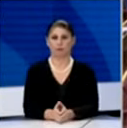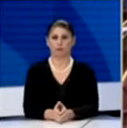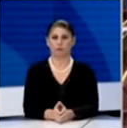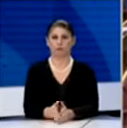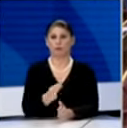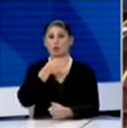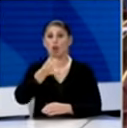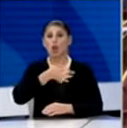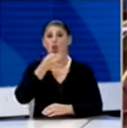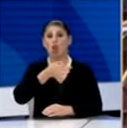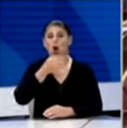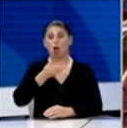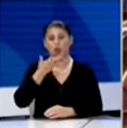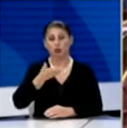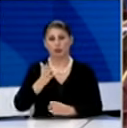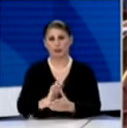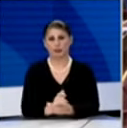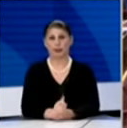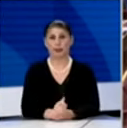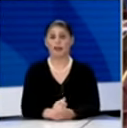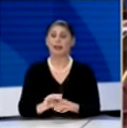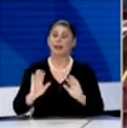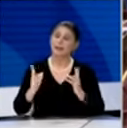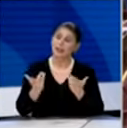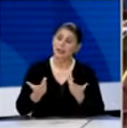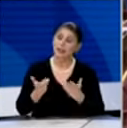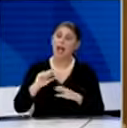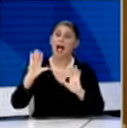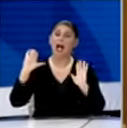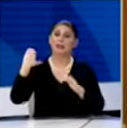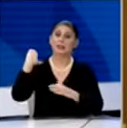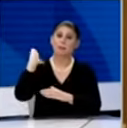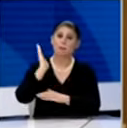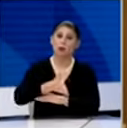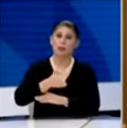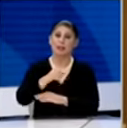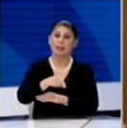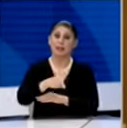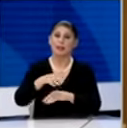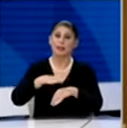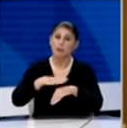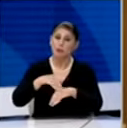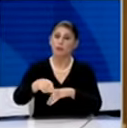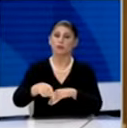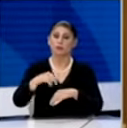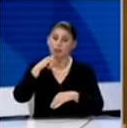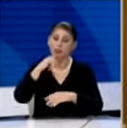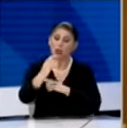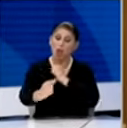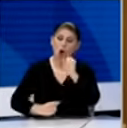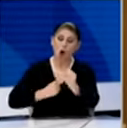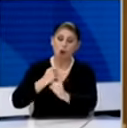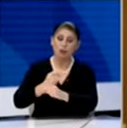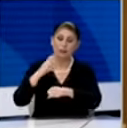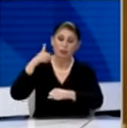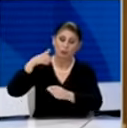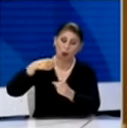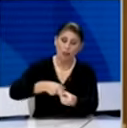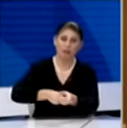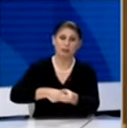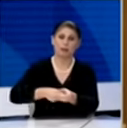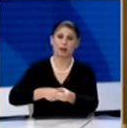τη λογοδοσία. Γιατί η ατιμορρησία είναι που διαιωνίζει το έγκλημα και οδηγεί στην